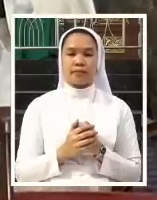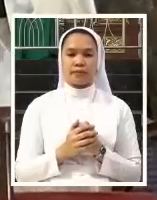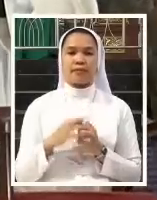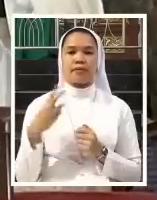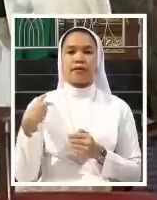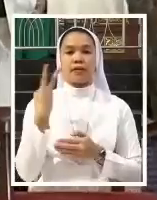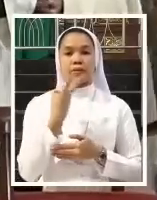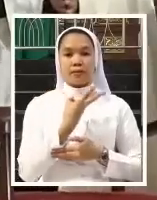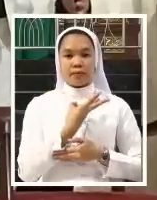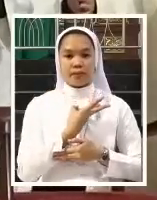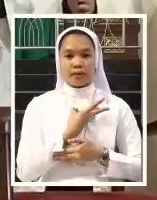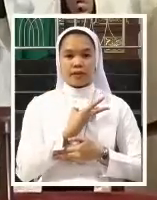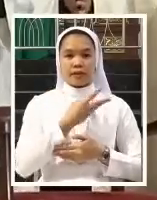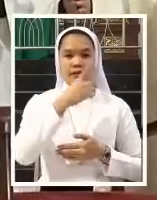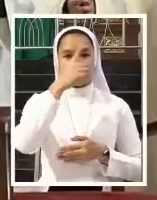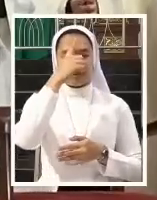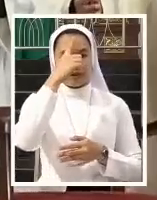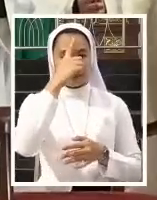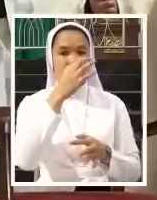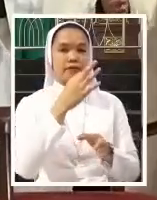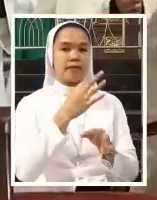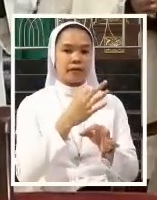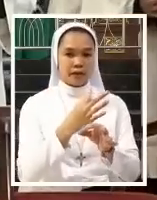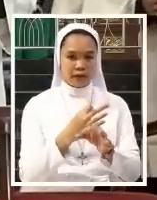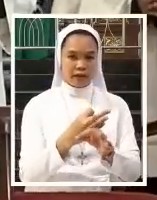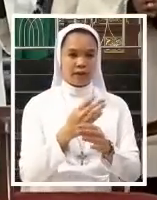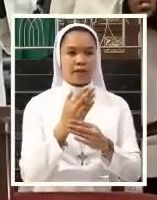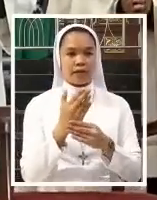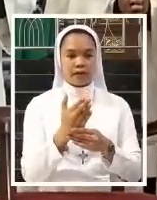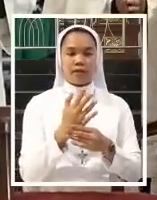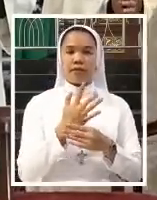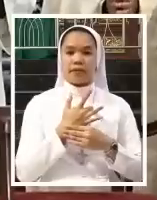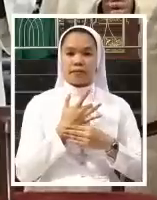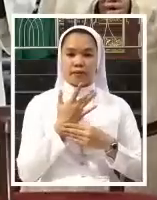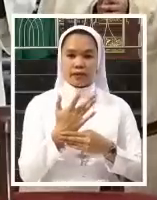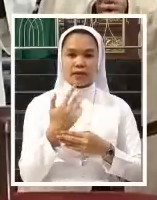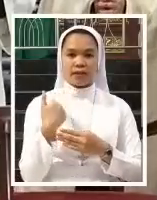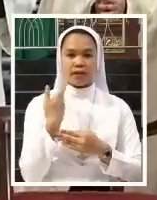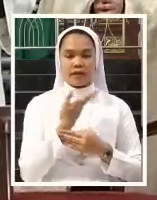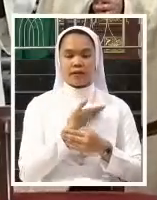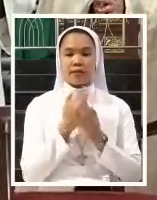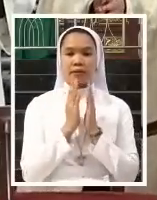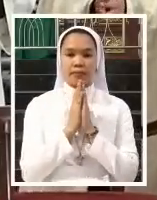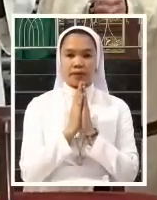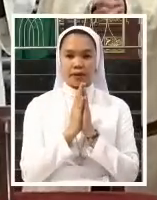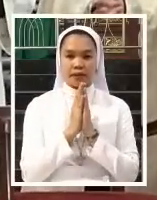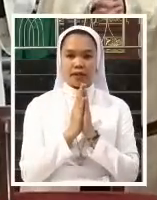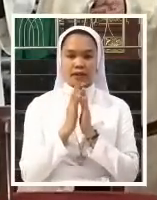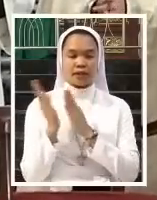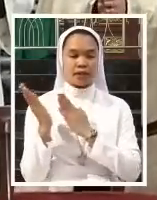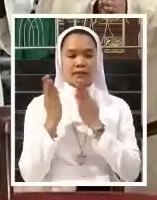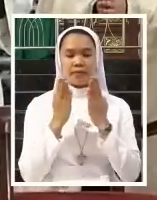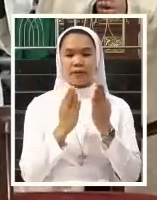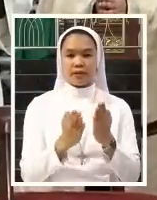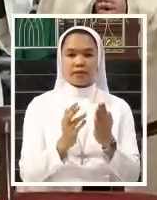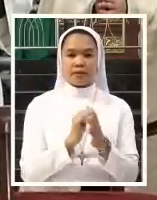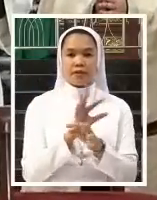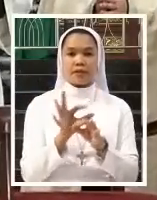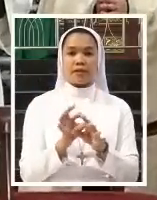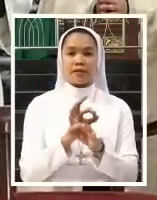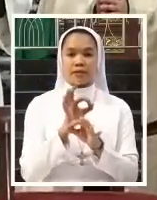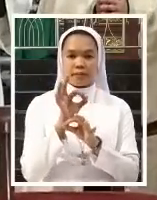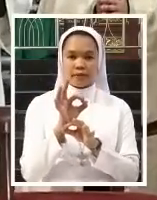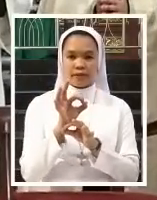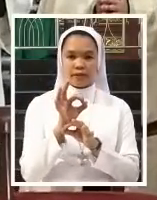Kami may pagtubod sa imo, hinanyugaan sa imong pamibi, asin padarahan ng Espiritu